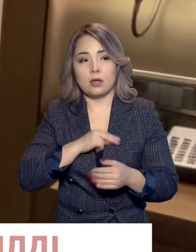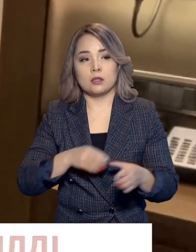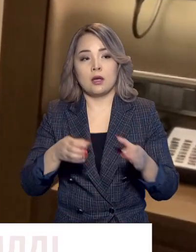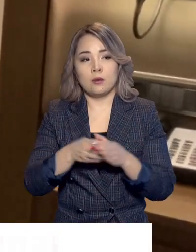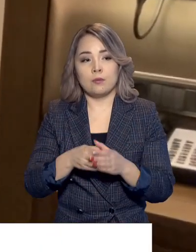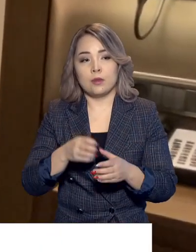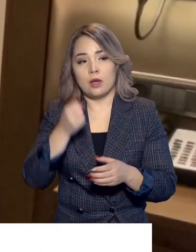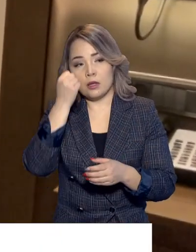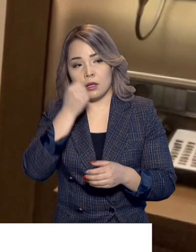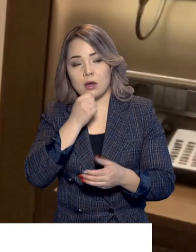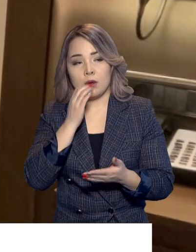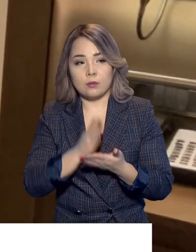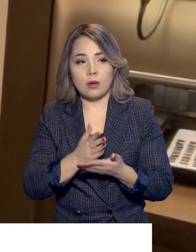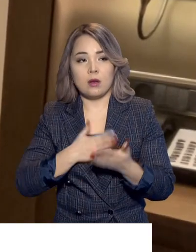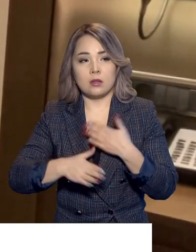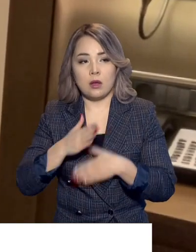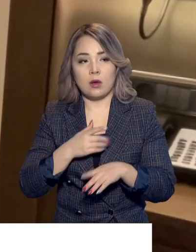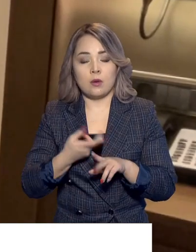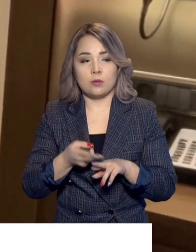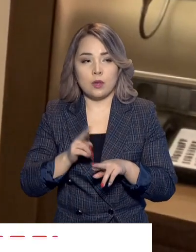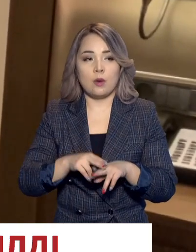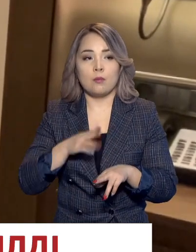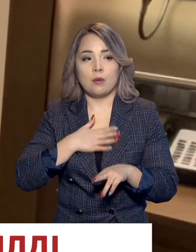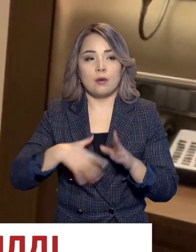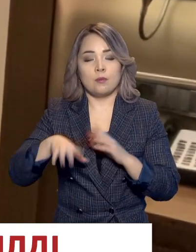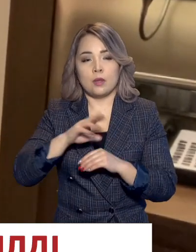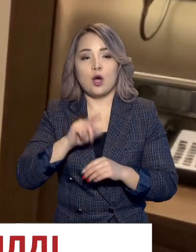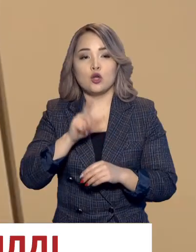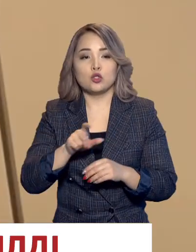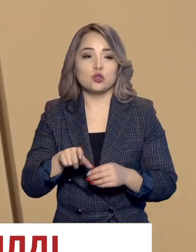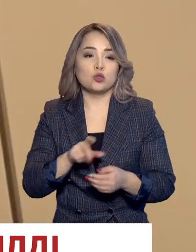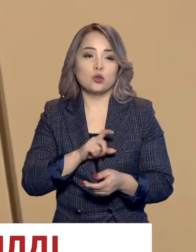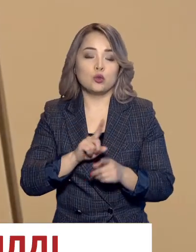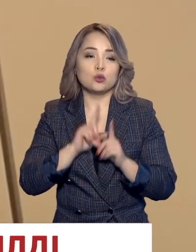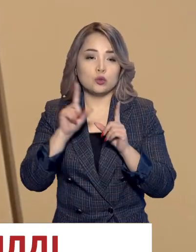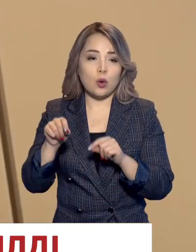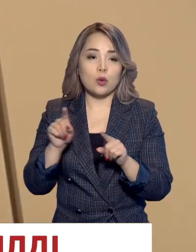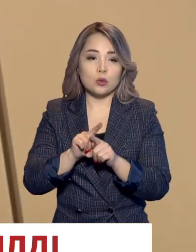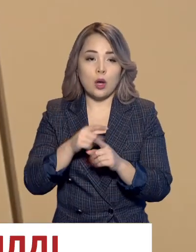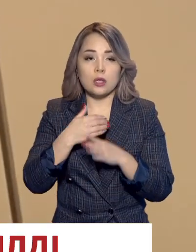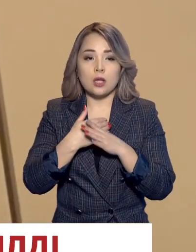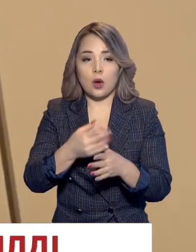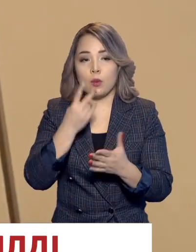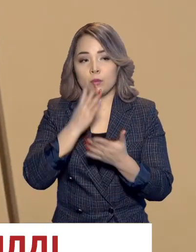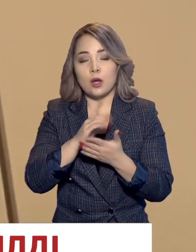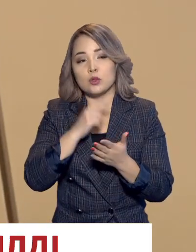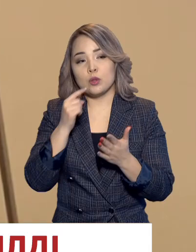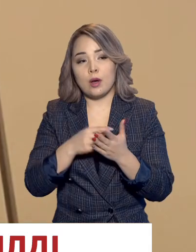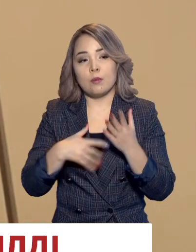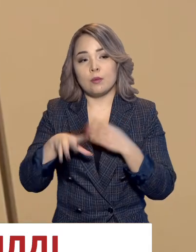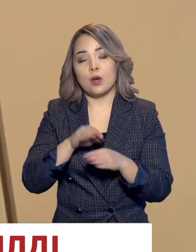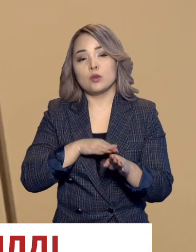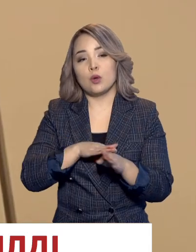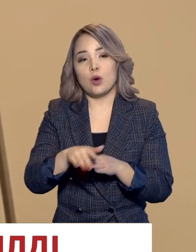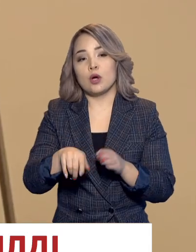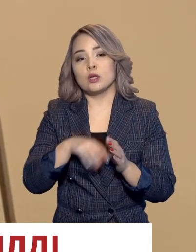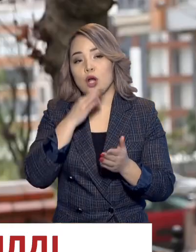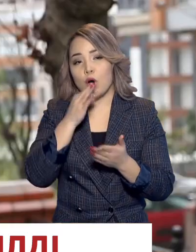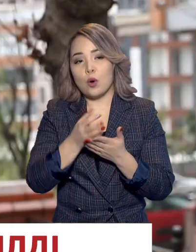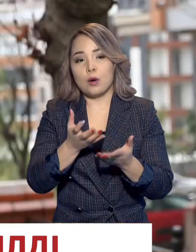бен еріктілеріміздің бар екені қуантады. Тек маған емес, барлық жолаушыларға демеу көрсетіп отыр. Барлық сауалдарымызға толық жауап